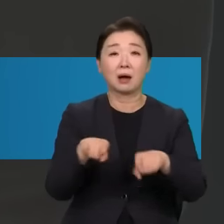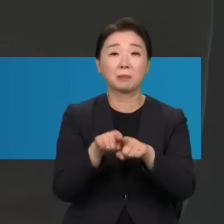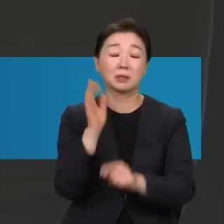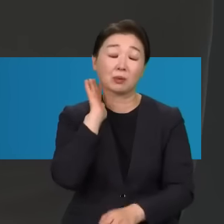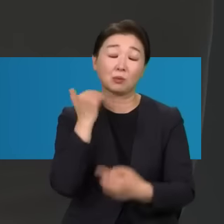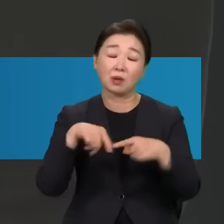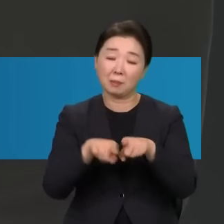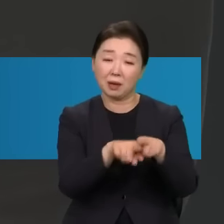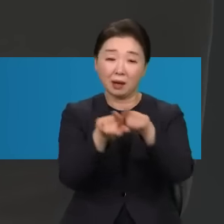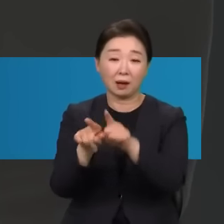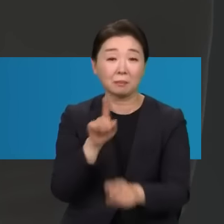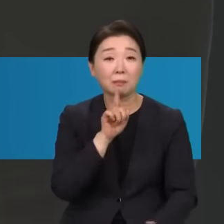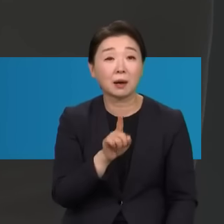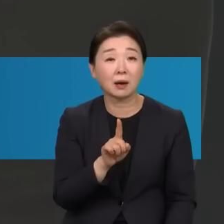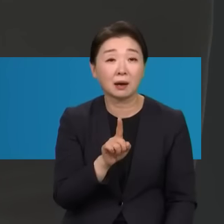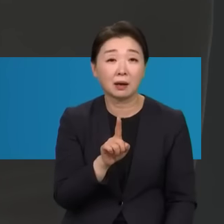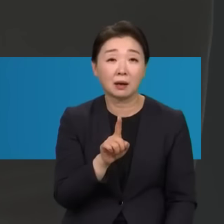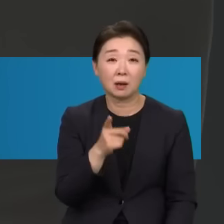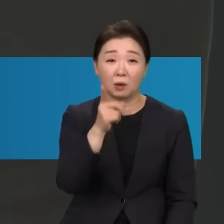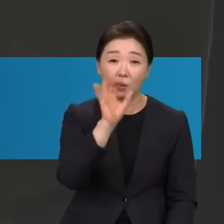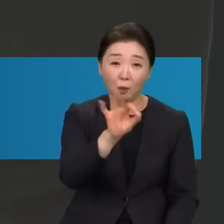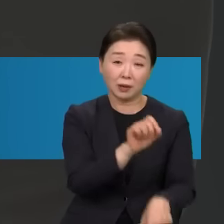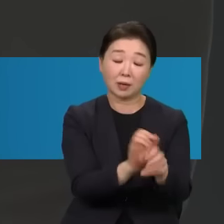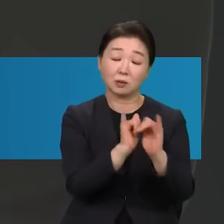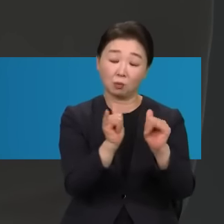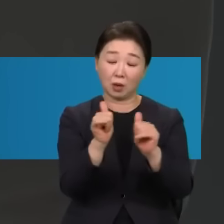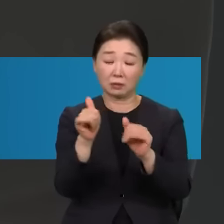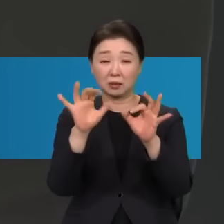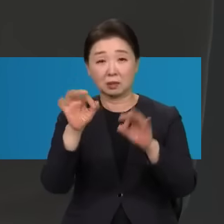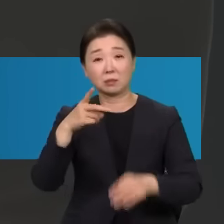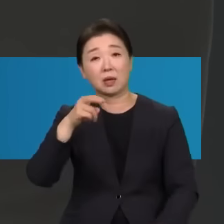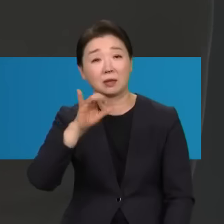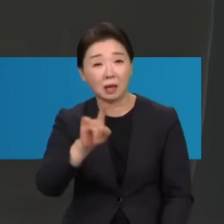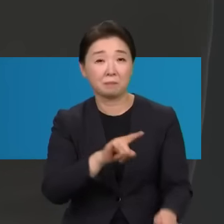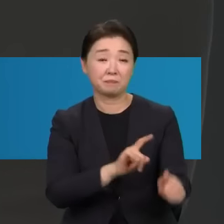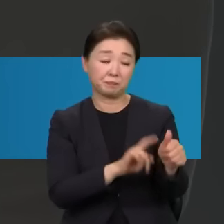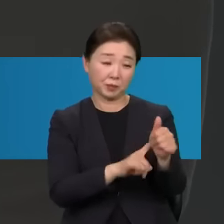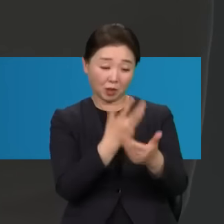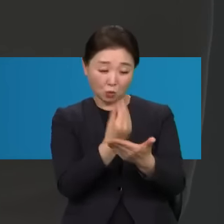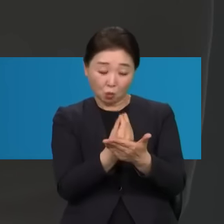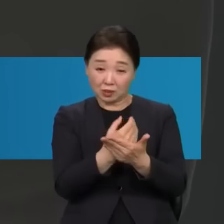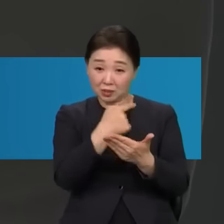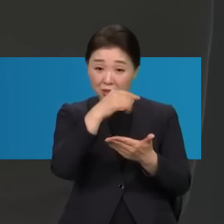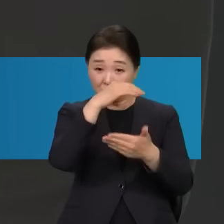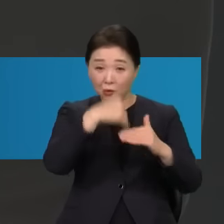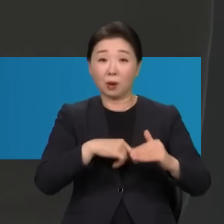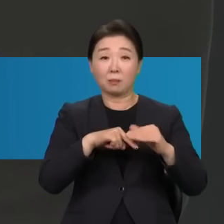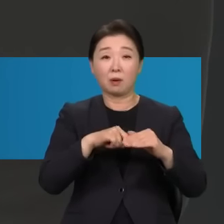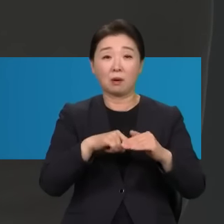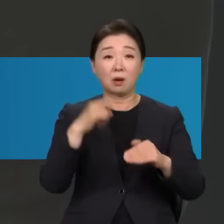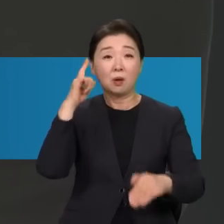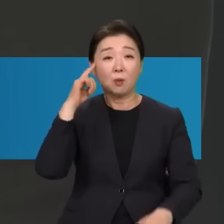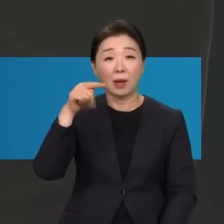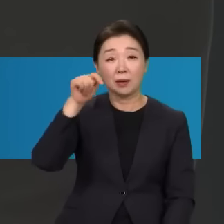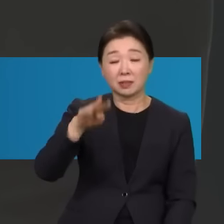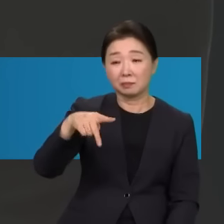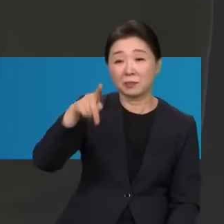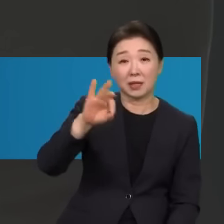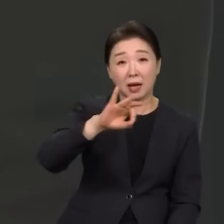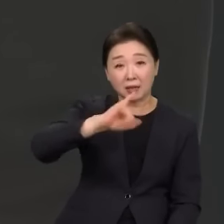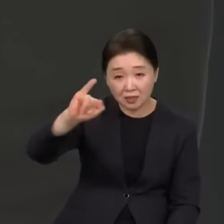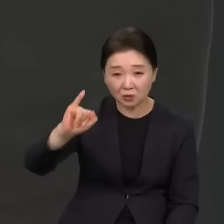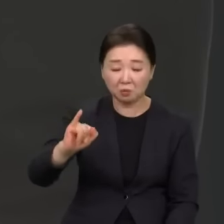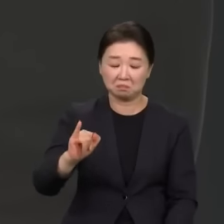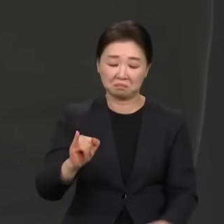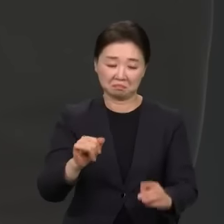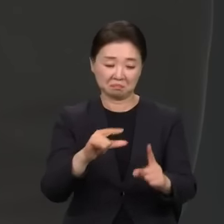함께 다녔다는 건데 황 행정관은 김대남 전 대통령실 행정관 녹취록에서 십상시로 거론된 인물이기도 합니다.